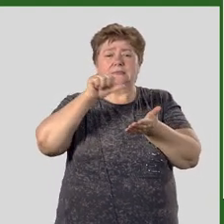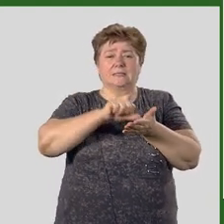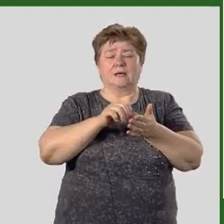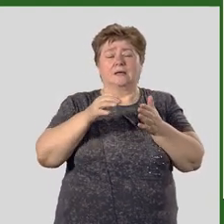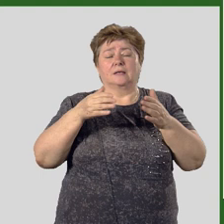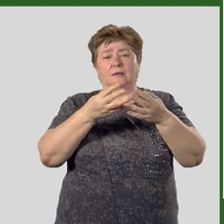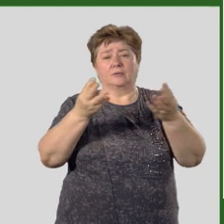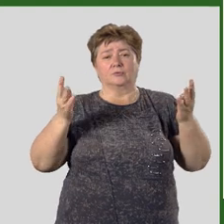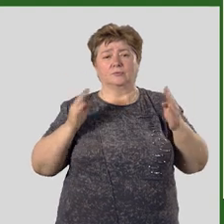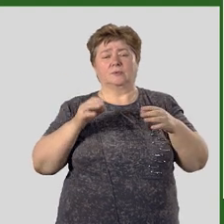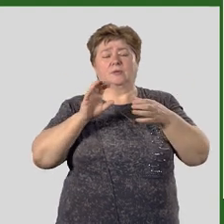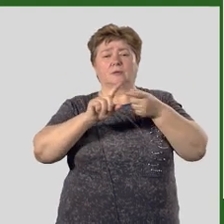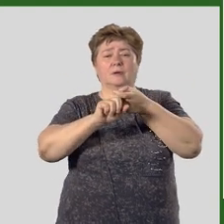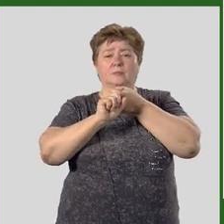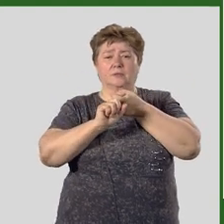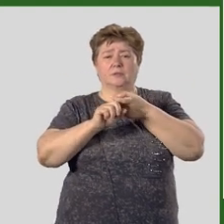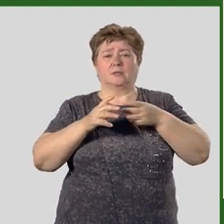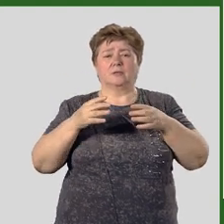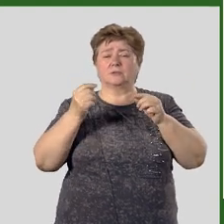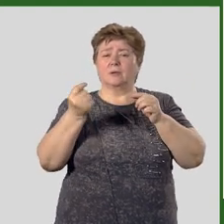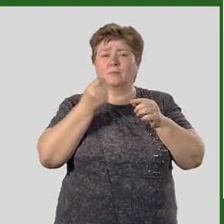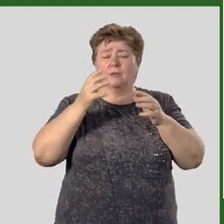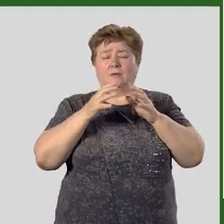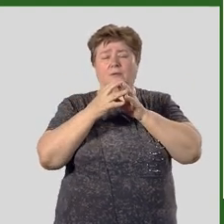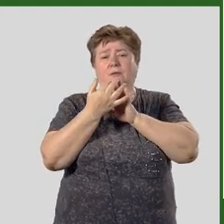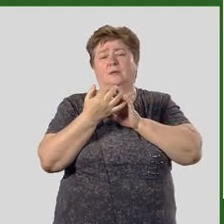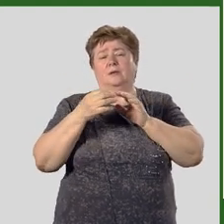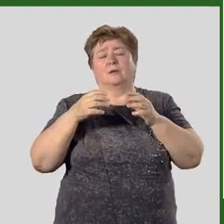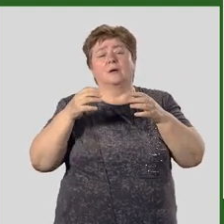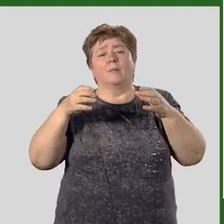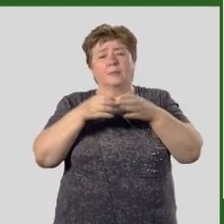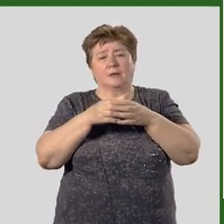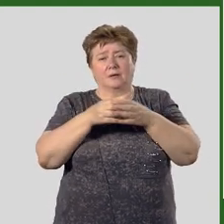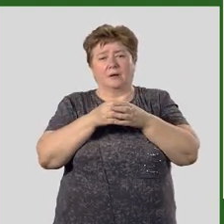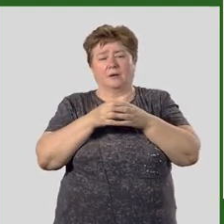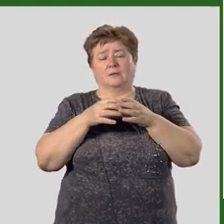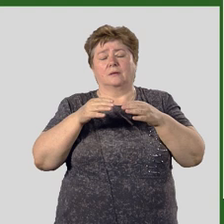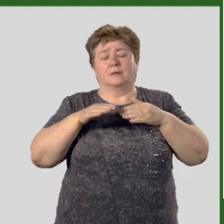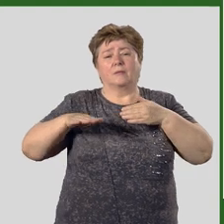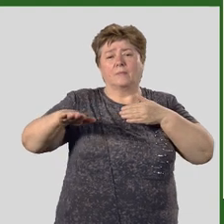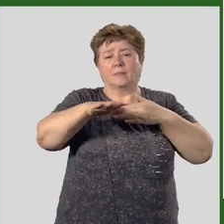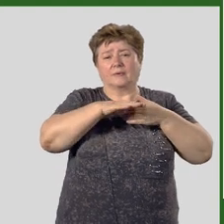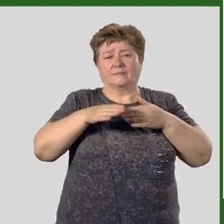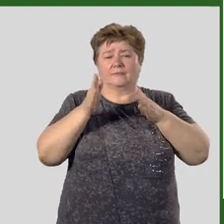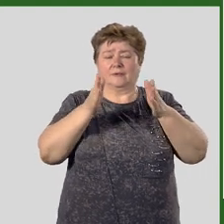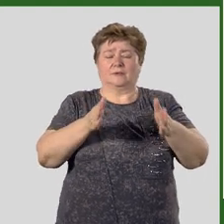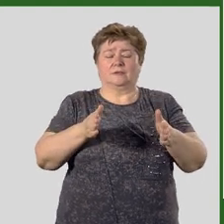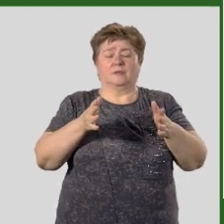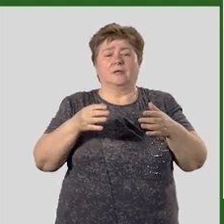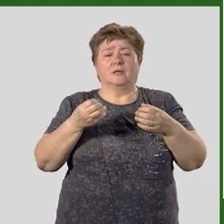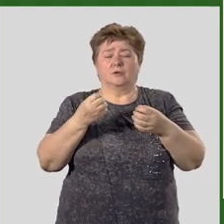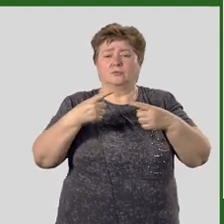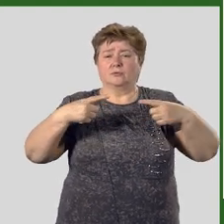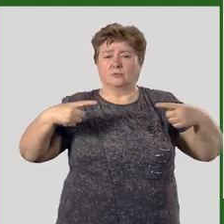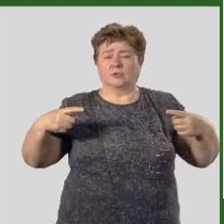хозяйства, объединяются мелкие села, фермы, бригады, полевые станы и